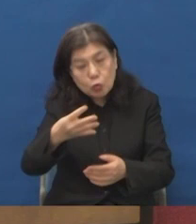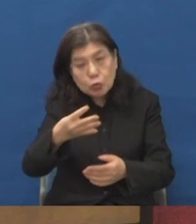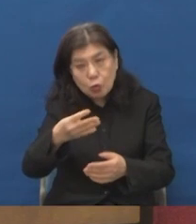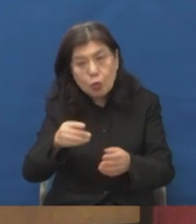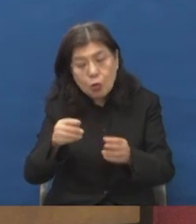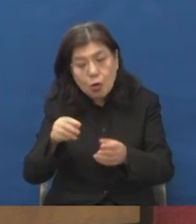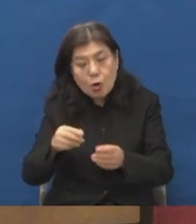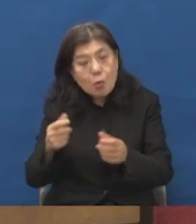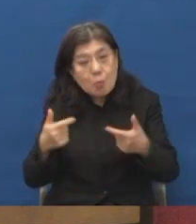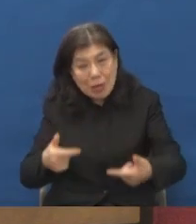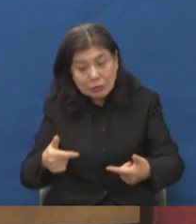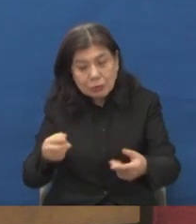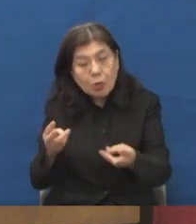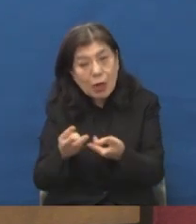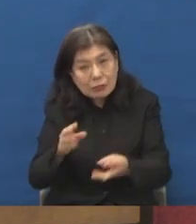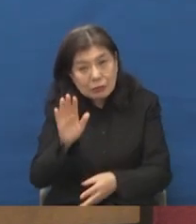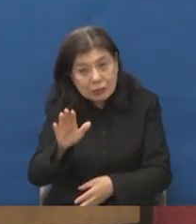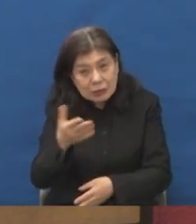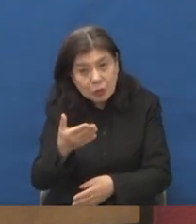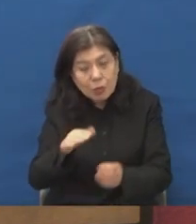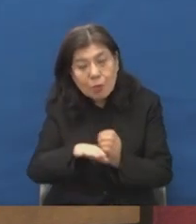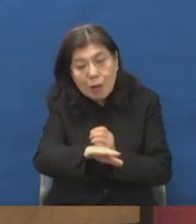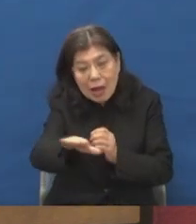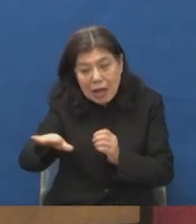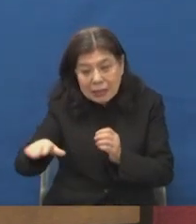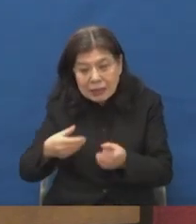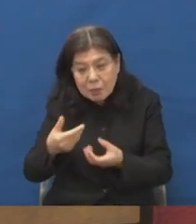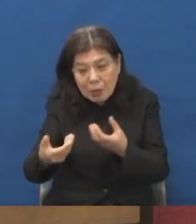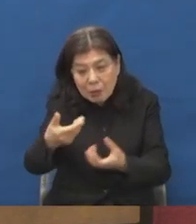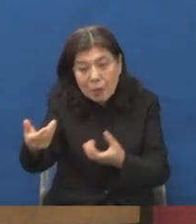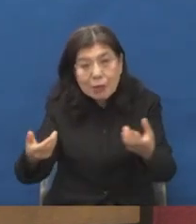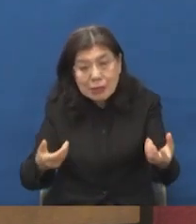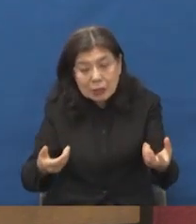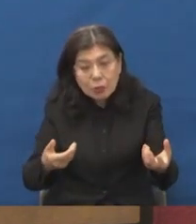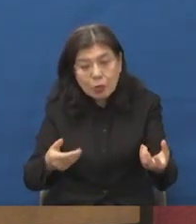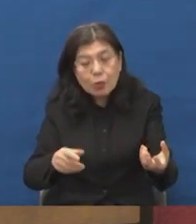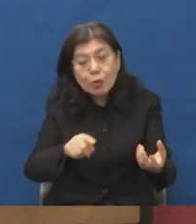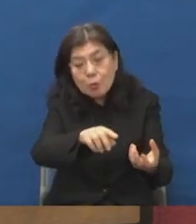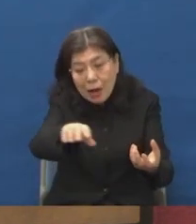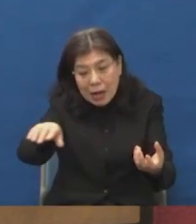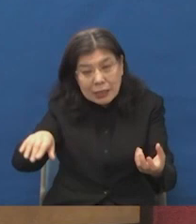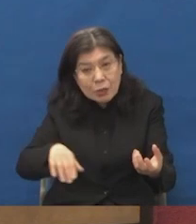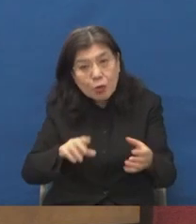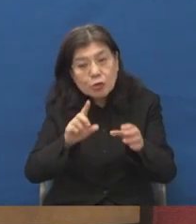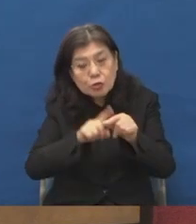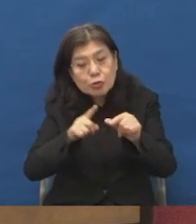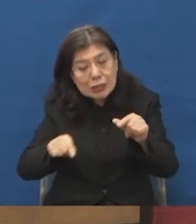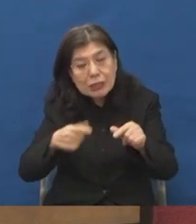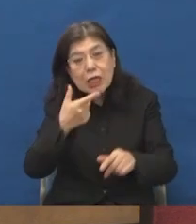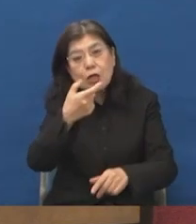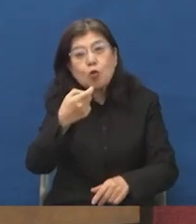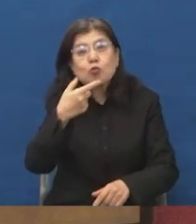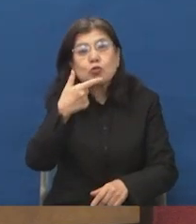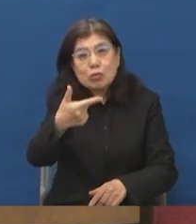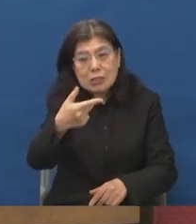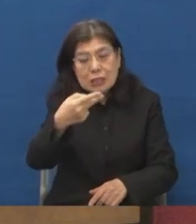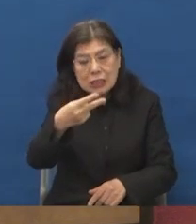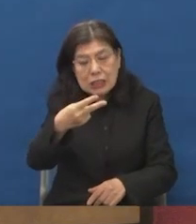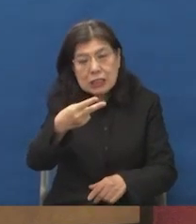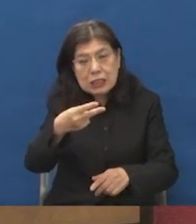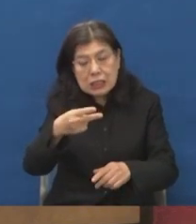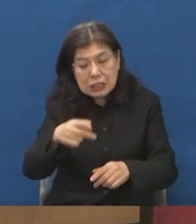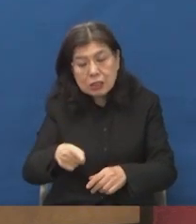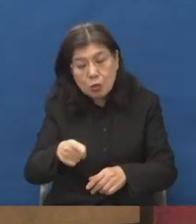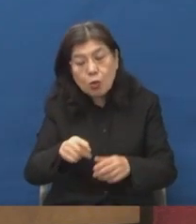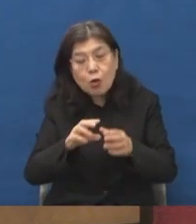客の市内中心部からの周辺部に分散するなど、周辺系統を中心に62系統の増収対策を求め